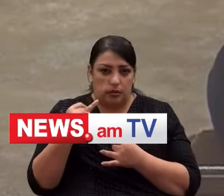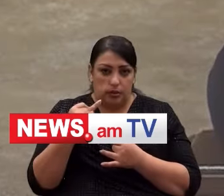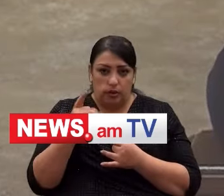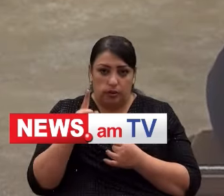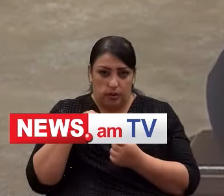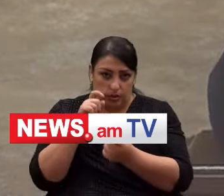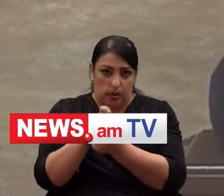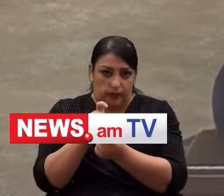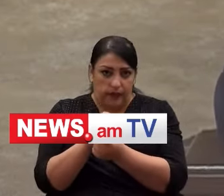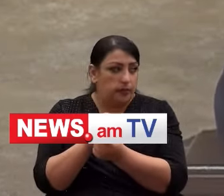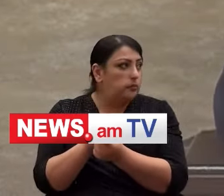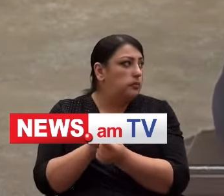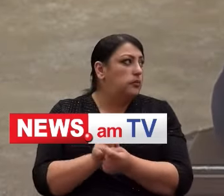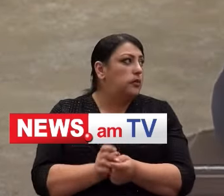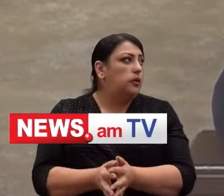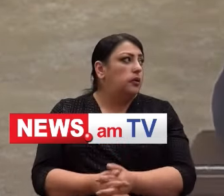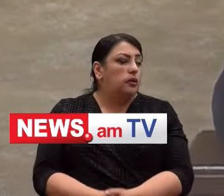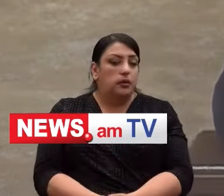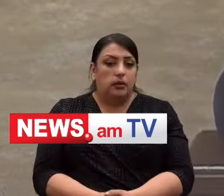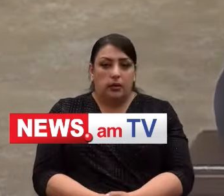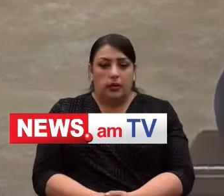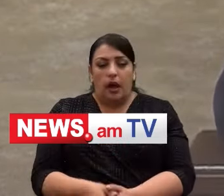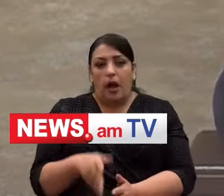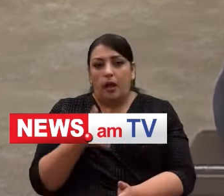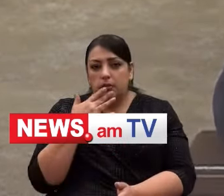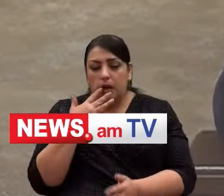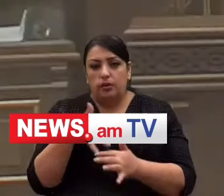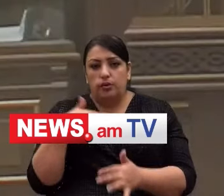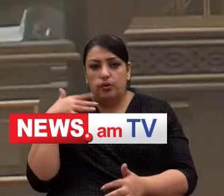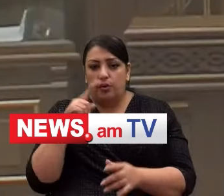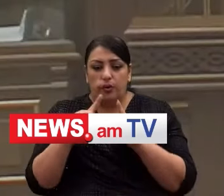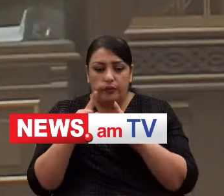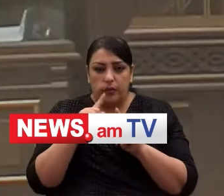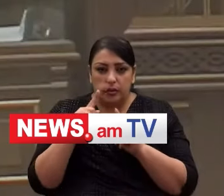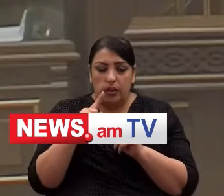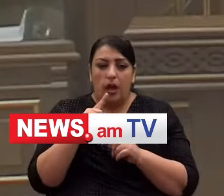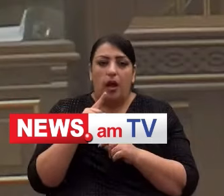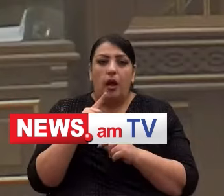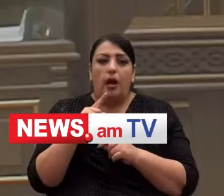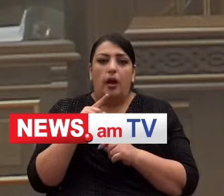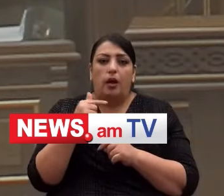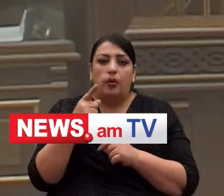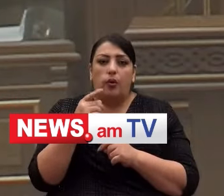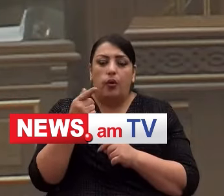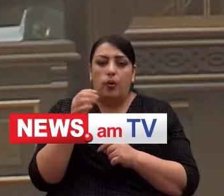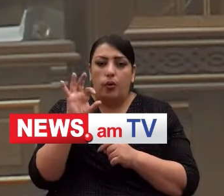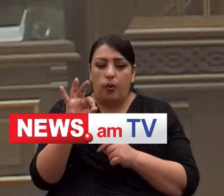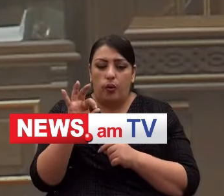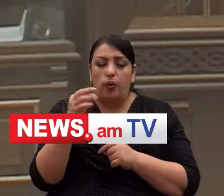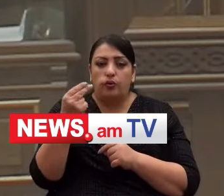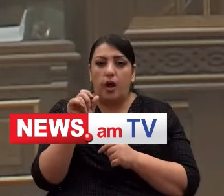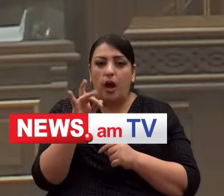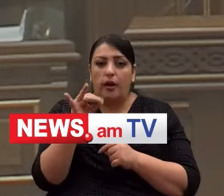ժողովի։ Որ պարոն Քոչարյան։ Ազգային ժողովի պատգամավոր պարոն Քոչարյանի հետ։ Ինչու՞ն է դժգոհությունը։ Այդ